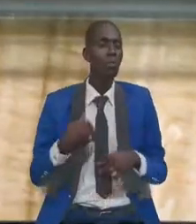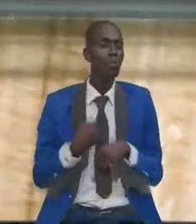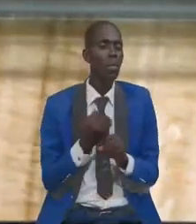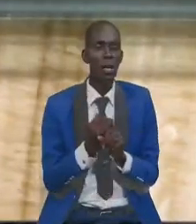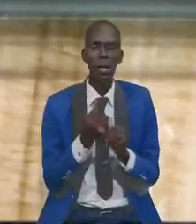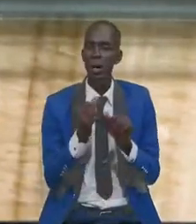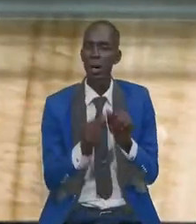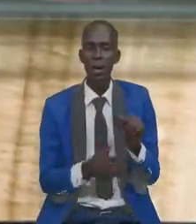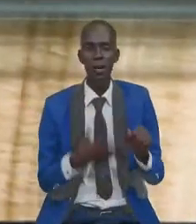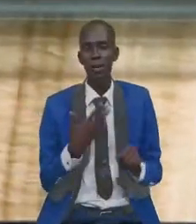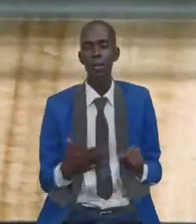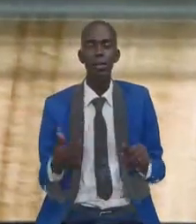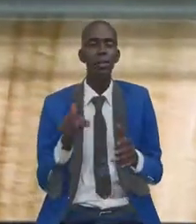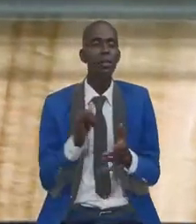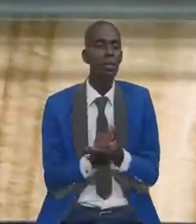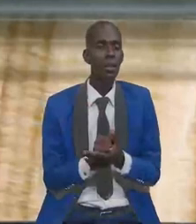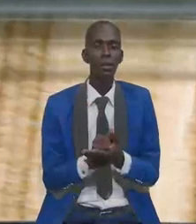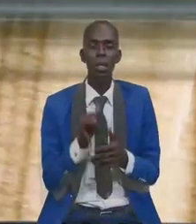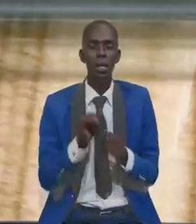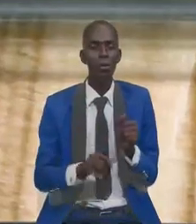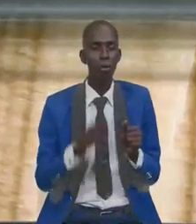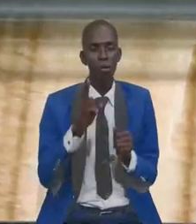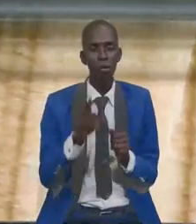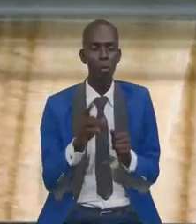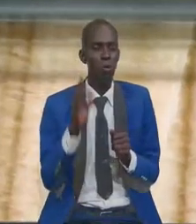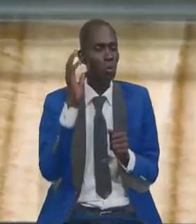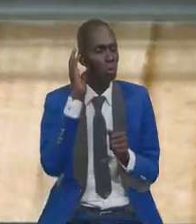désire, ou tout ce que quelqu'un peut donner, donne-lui cela.